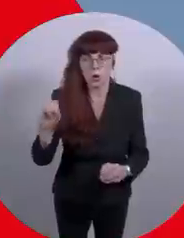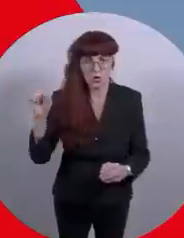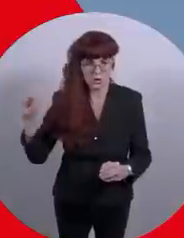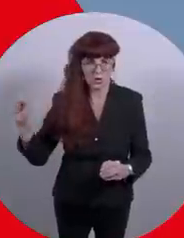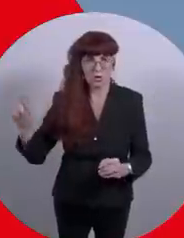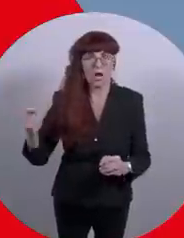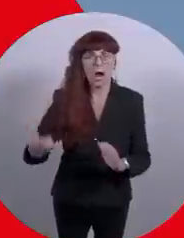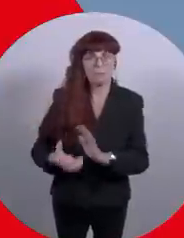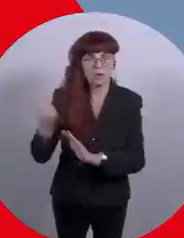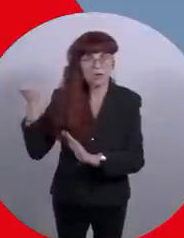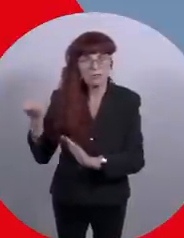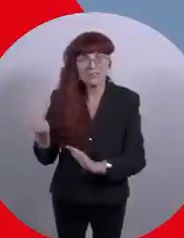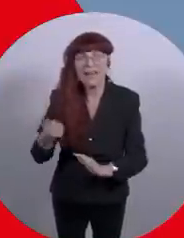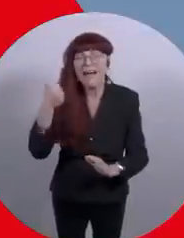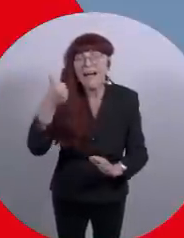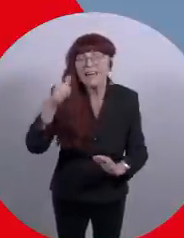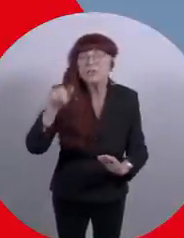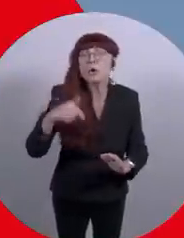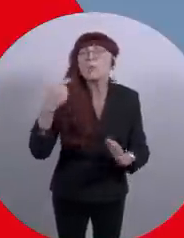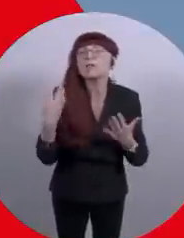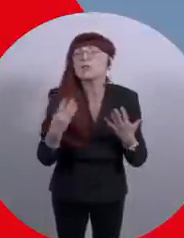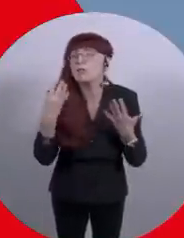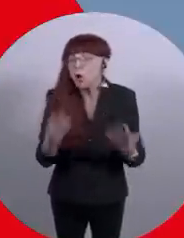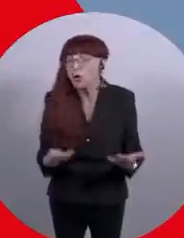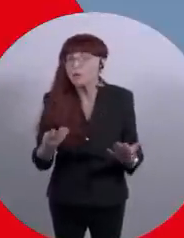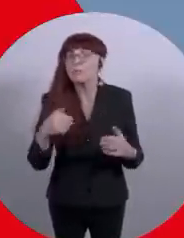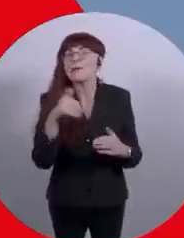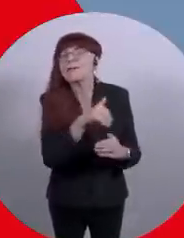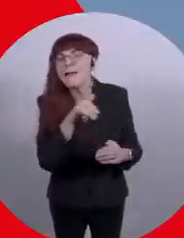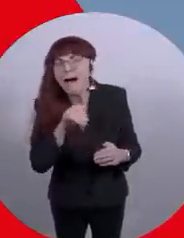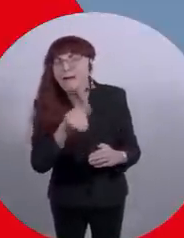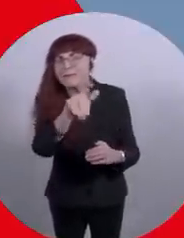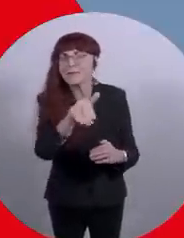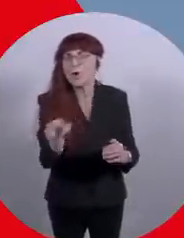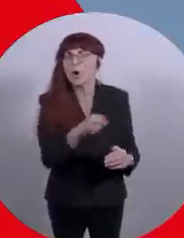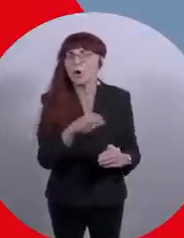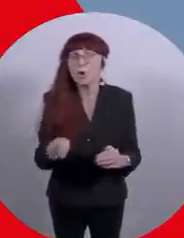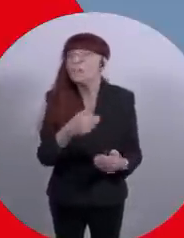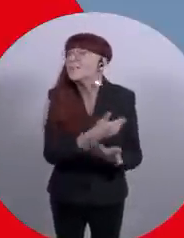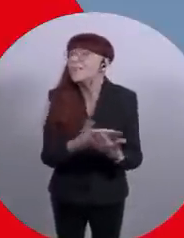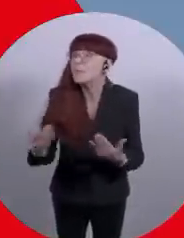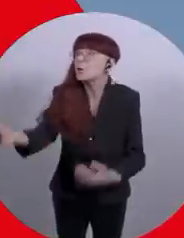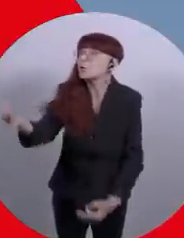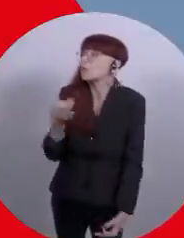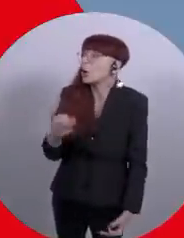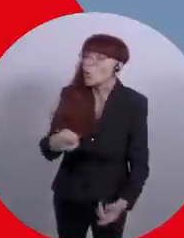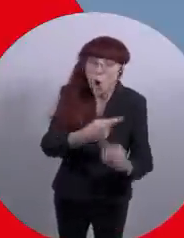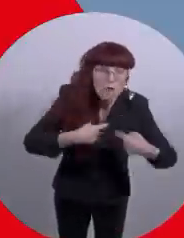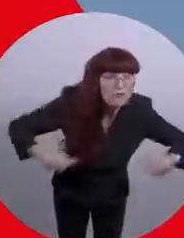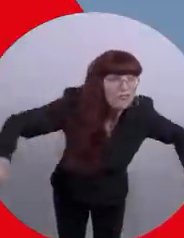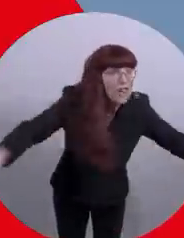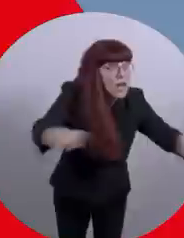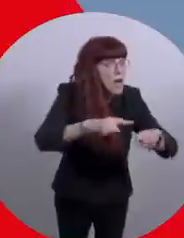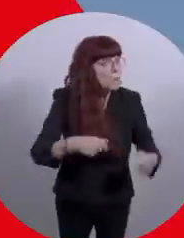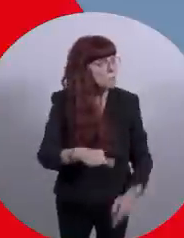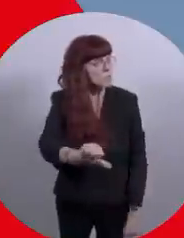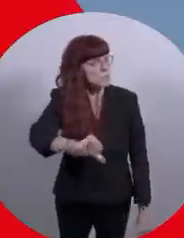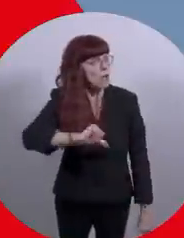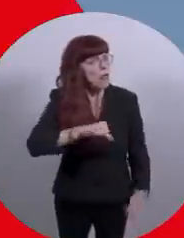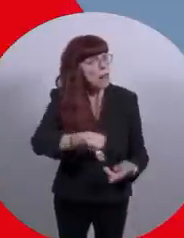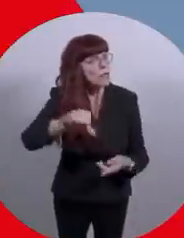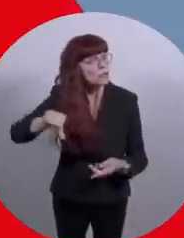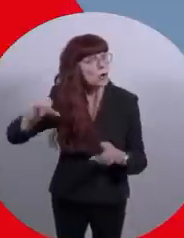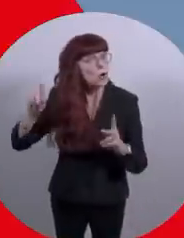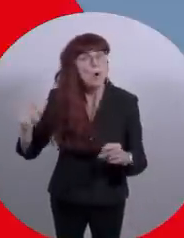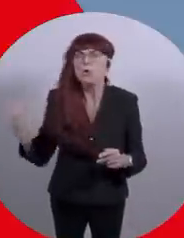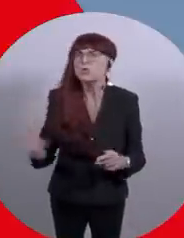1,9 Milliarden Euro wenn man das nur zurückrinnen kein Mensch hat uns gefragt und jedes Mal wenn man was